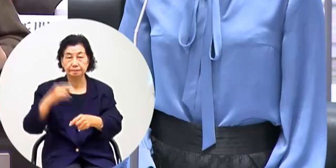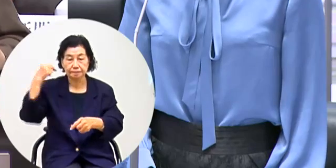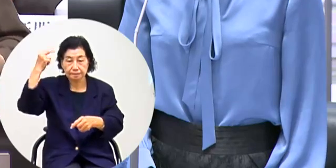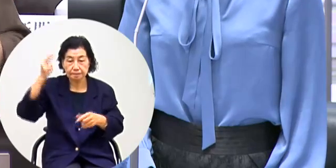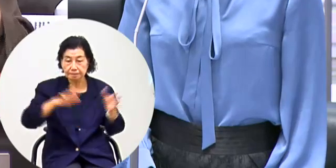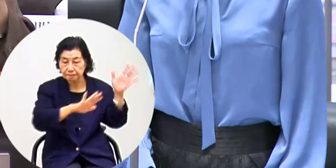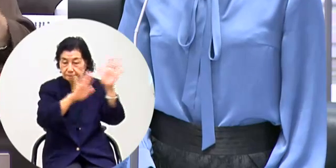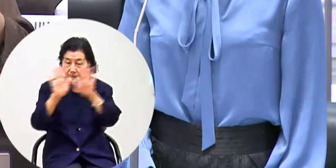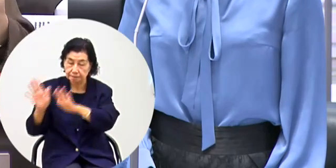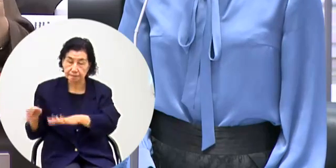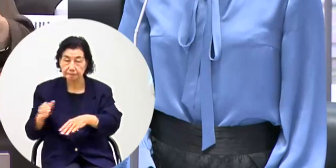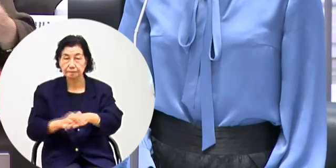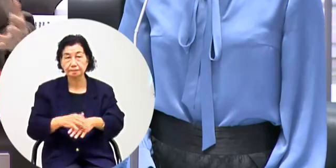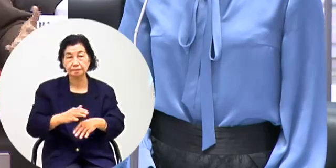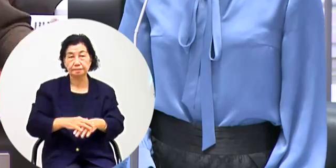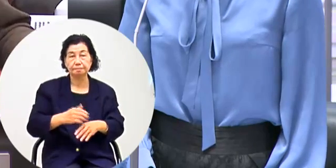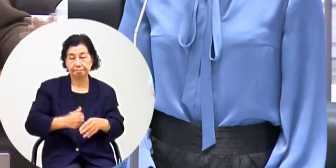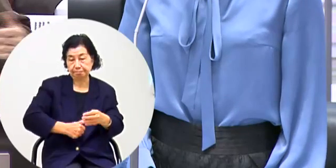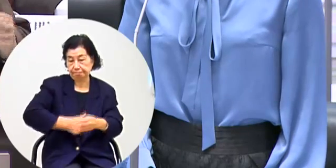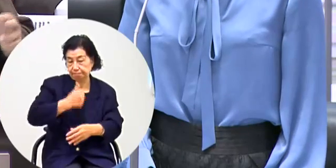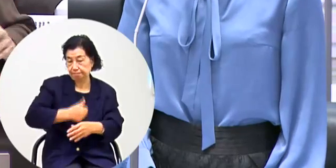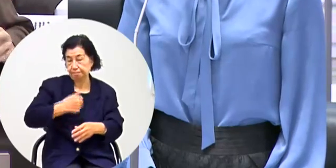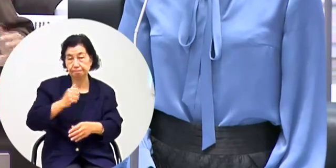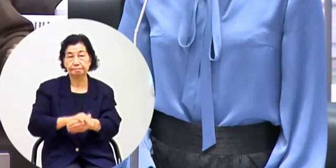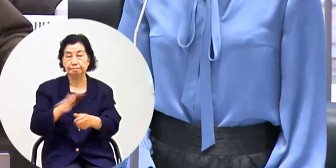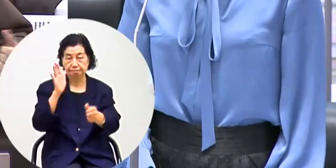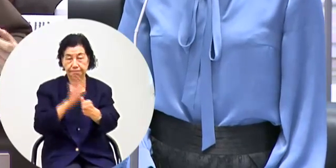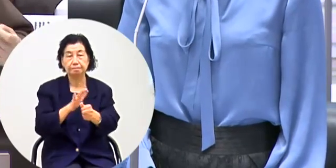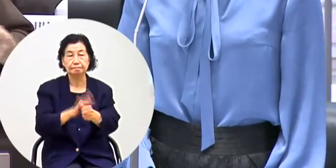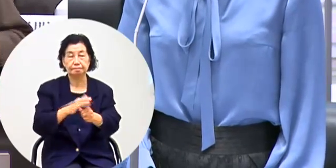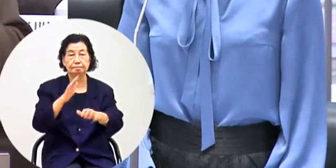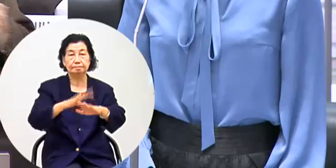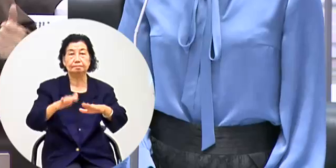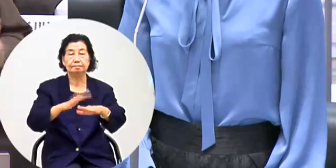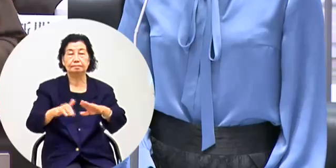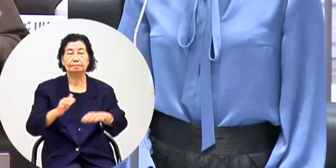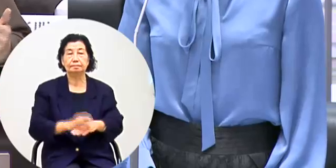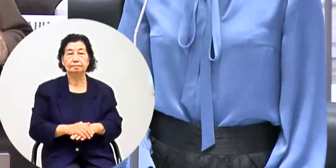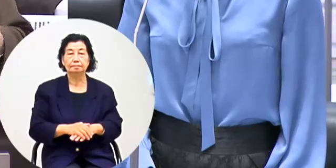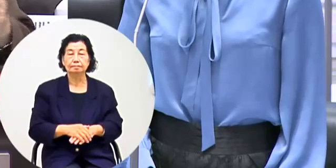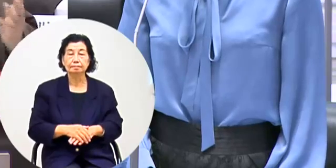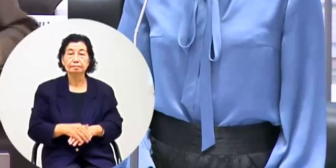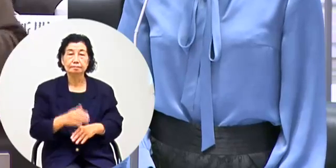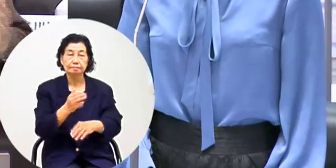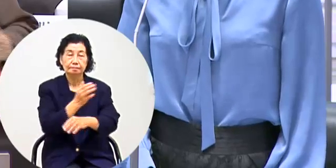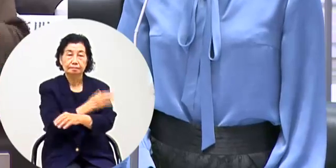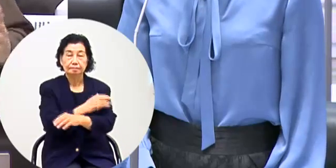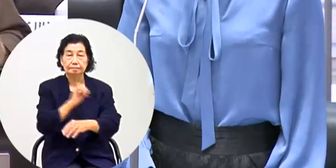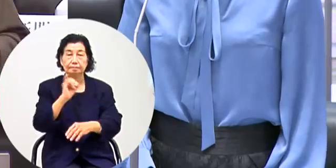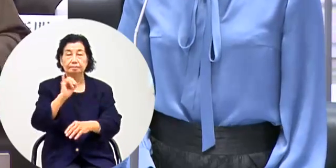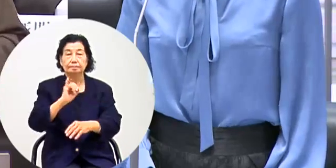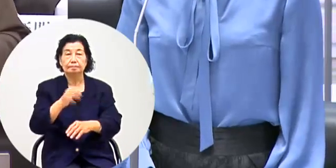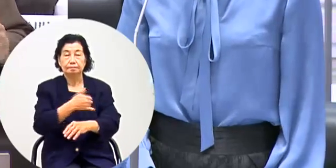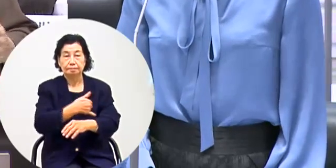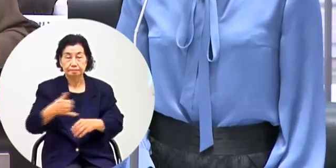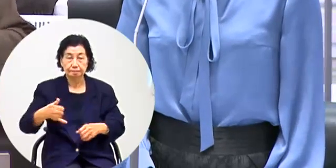尽量啊。所以如果陈也要了解细节的问题呢，使得副市长去国发会以